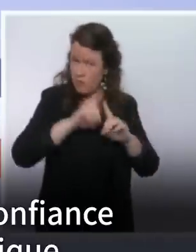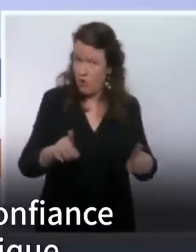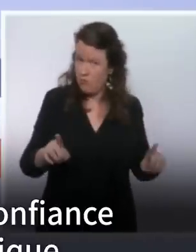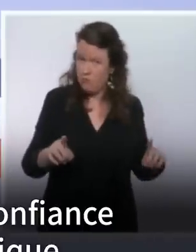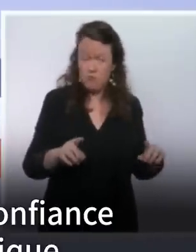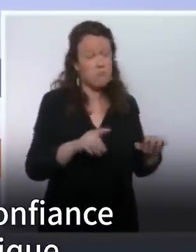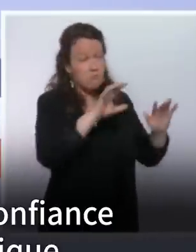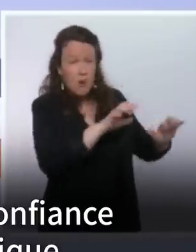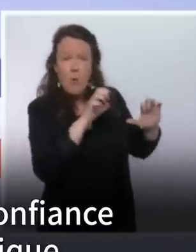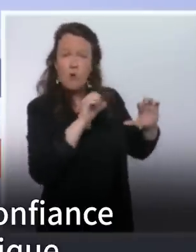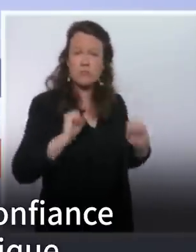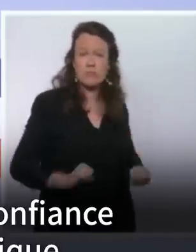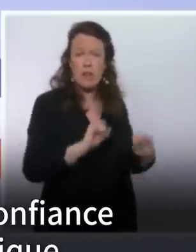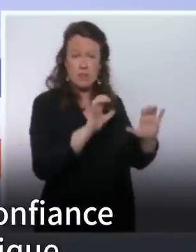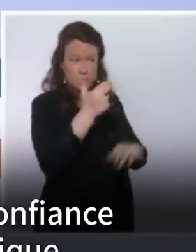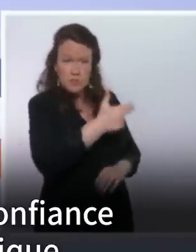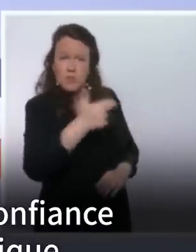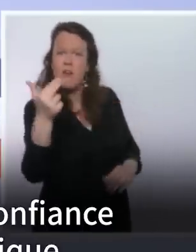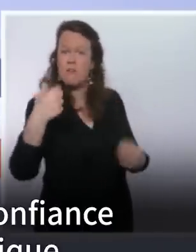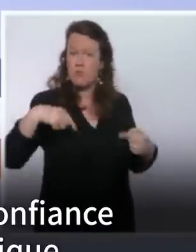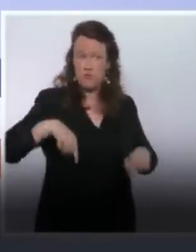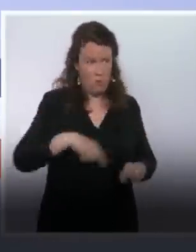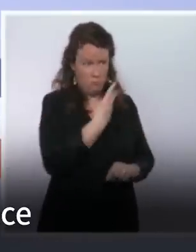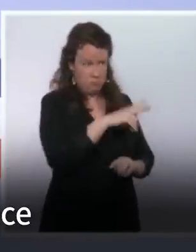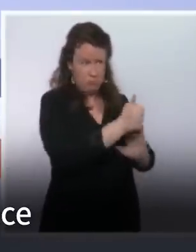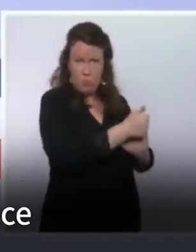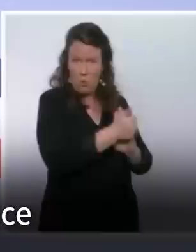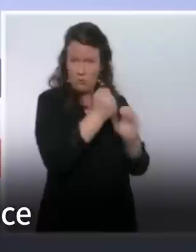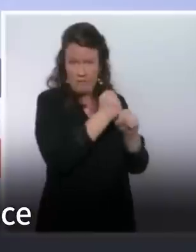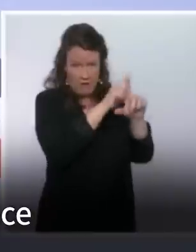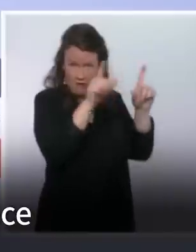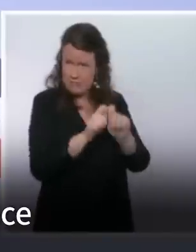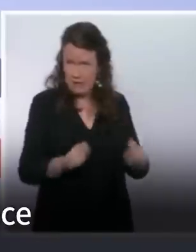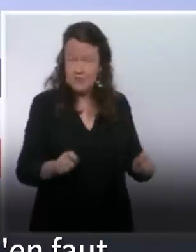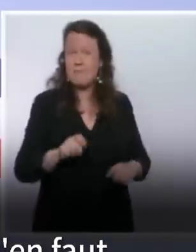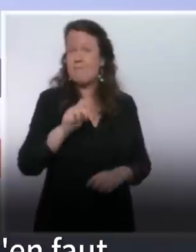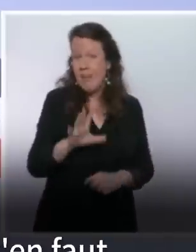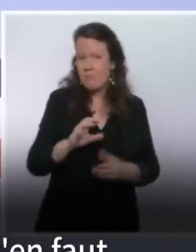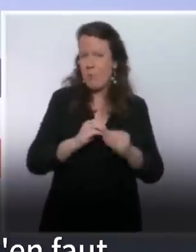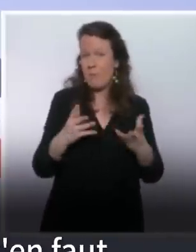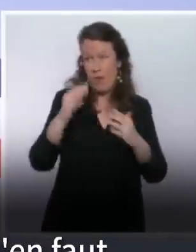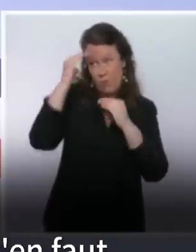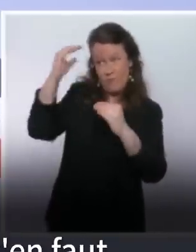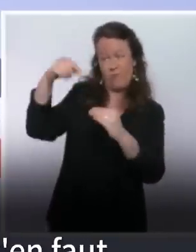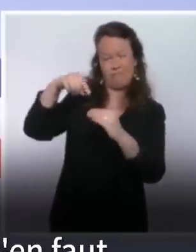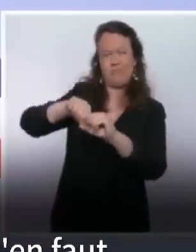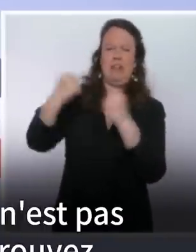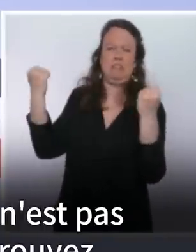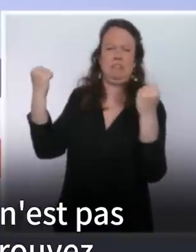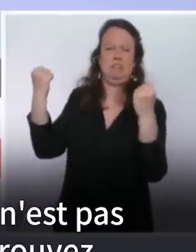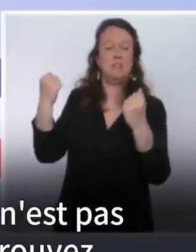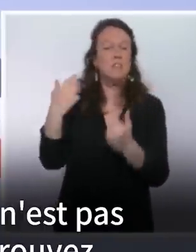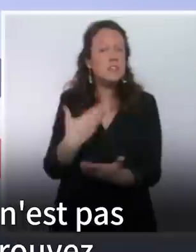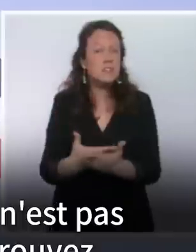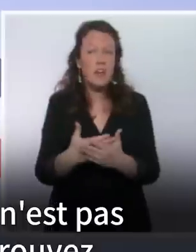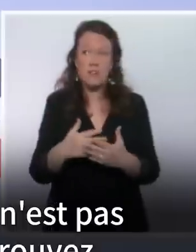les institutions, crise de confiance dans la représentation politique. C'est une crise de confiance qui ne remonte pas à la réforme des retraites, loin s'en faut. Et c'est